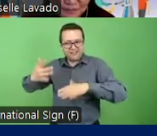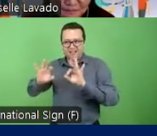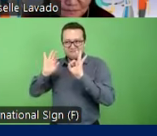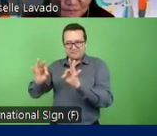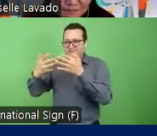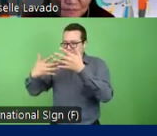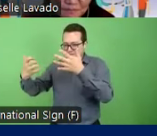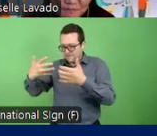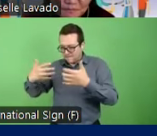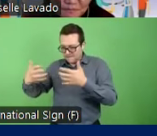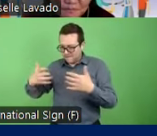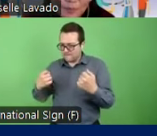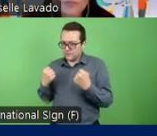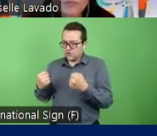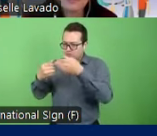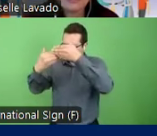politique efficace.